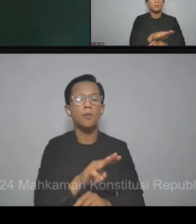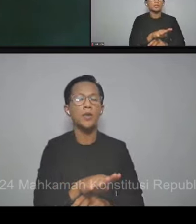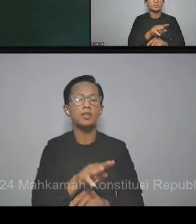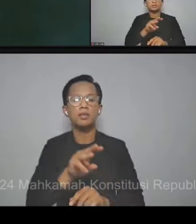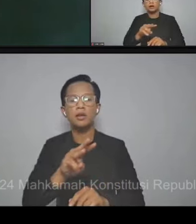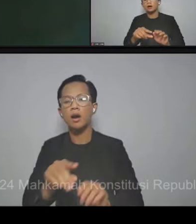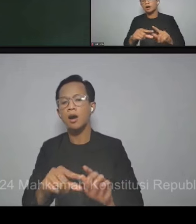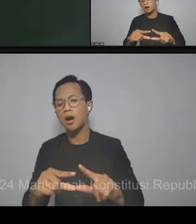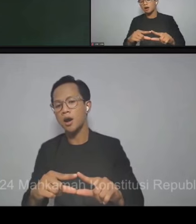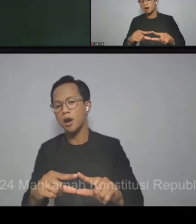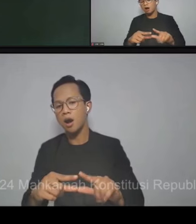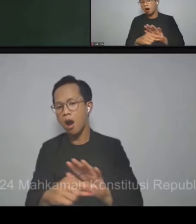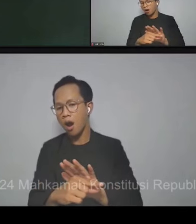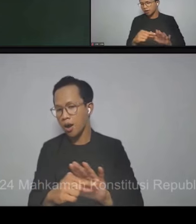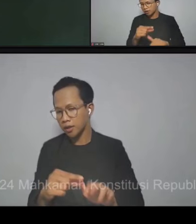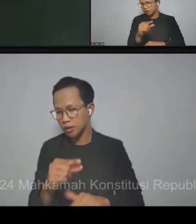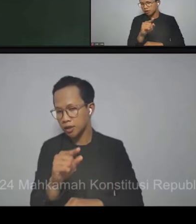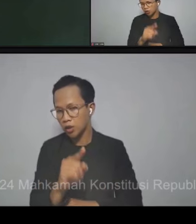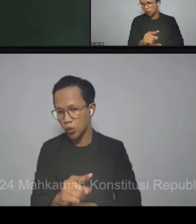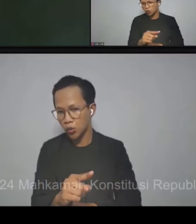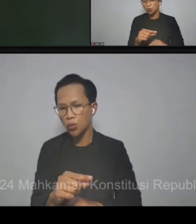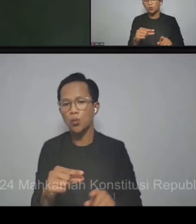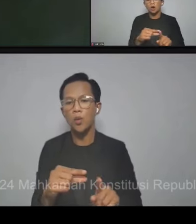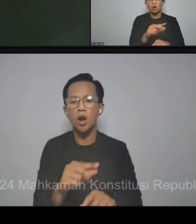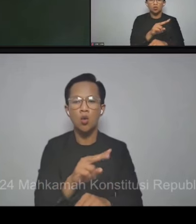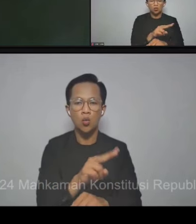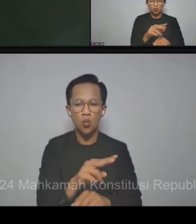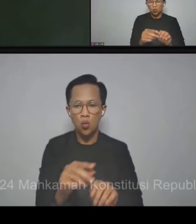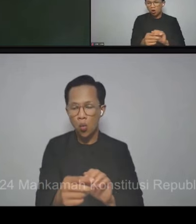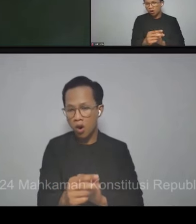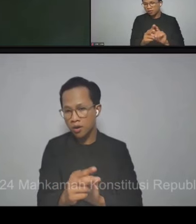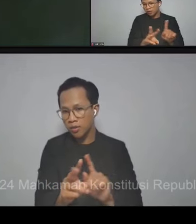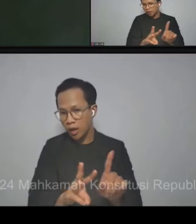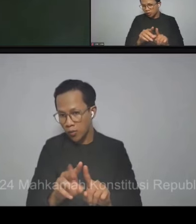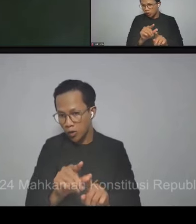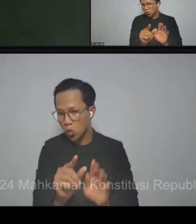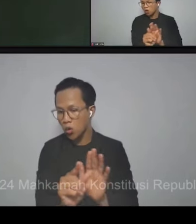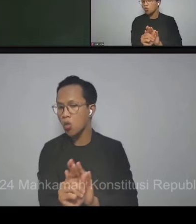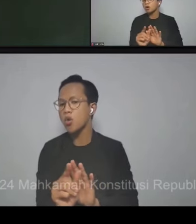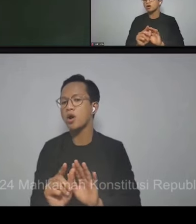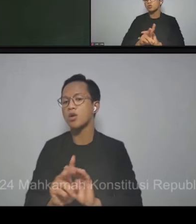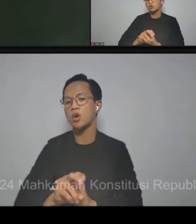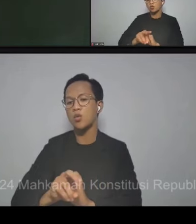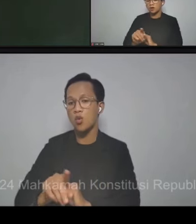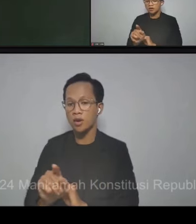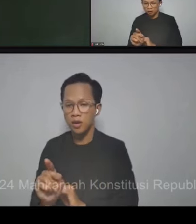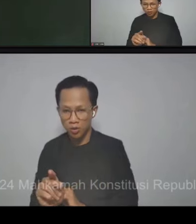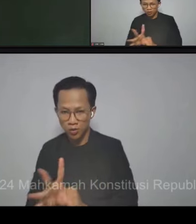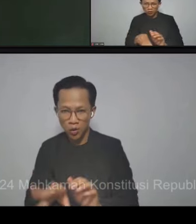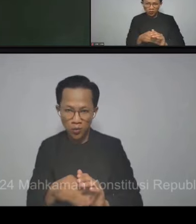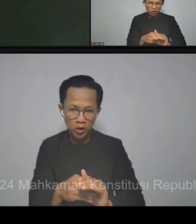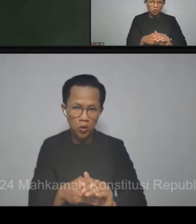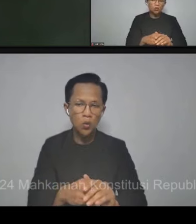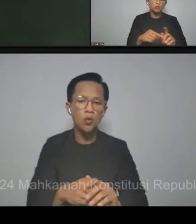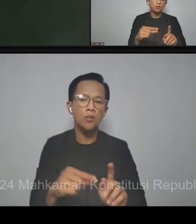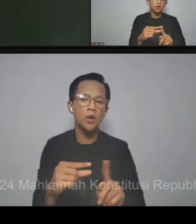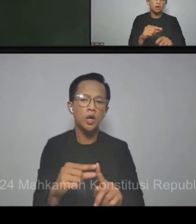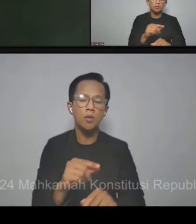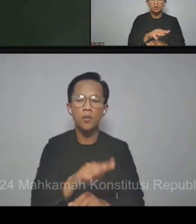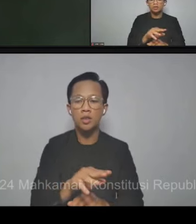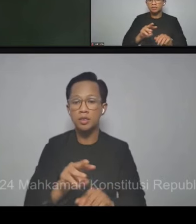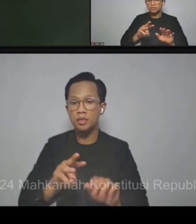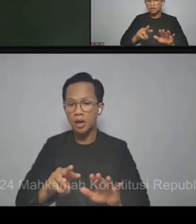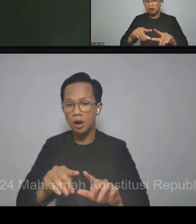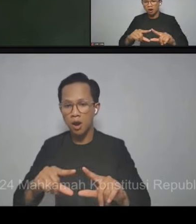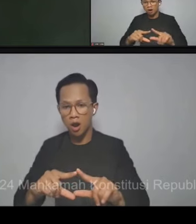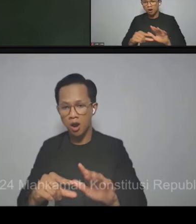undang-undang 721 yang di dalamnya memperbolehkan dilakukan tindakan sebagaimana yang diatur dalam pasal 43a ayat 4 dalam pasal